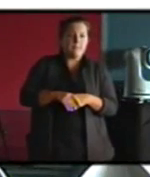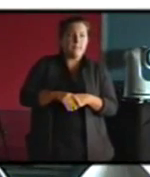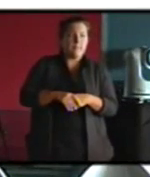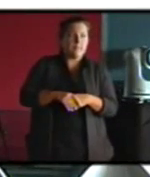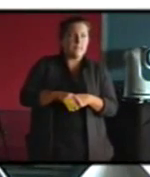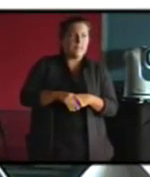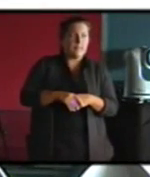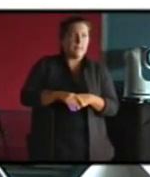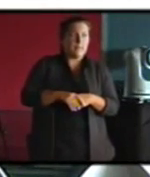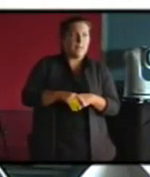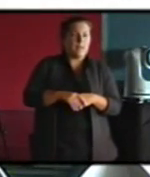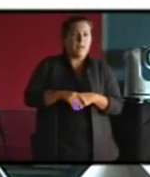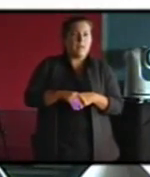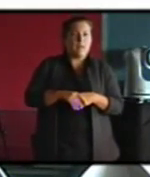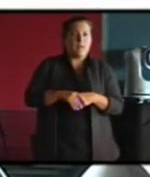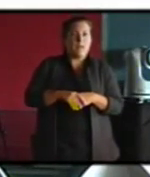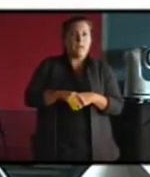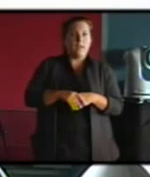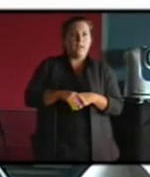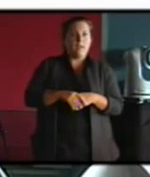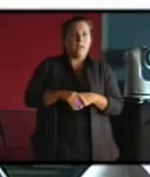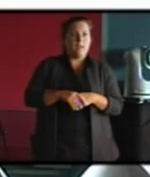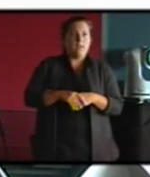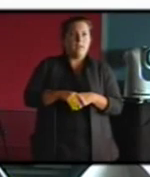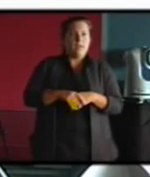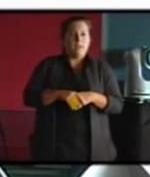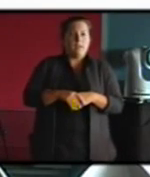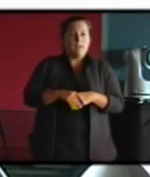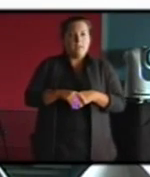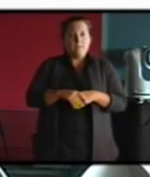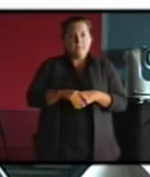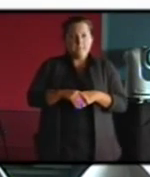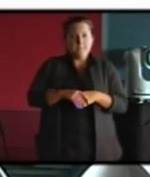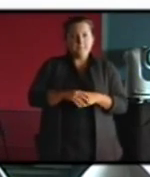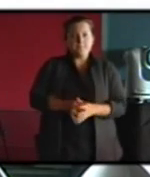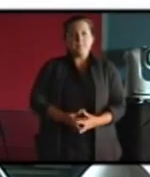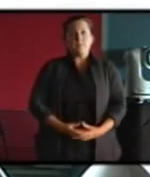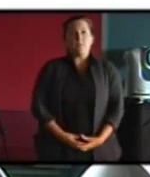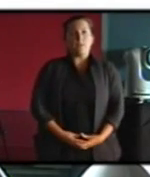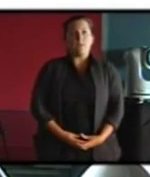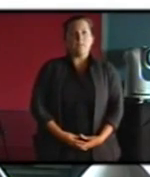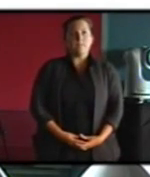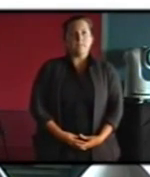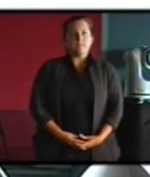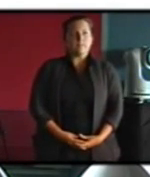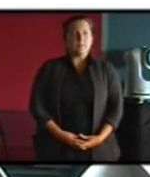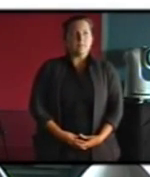Et je vise n'importe où. Voilà, il y a avant et recul. Ok. Donc voilà, donc le...